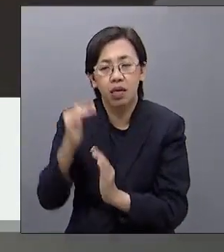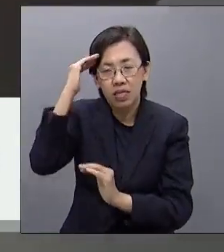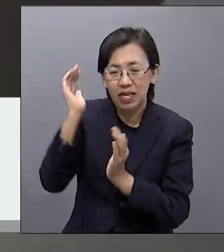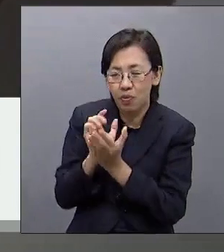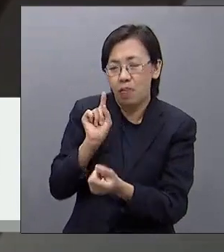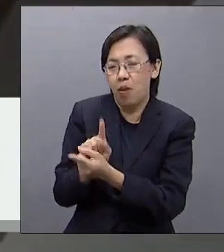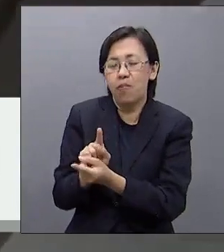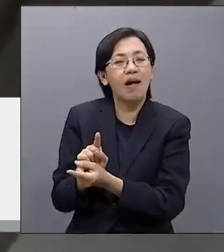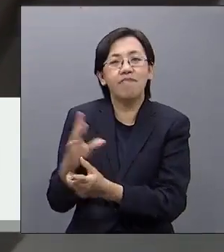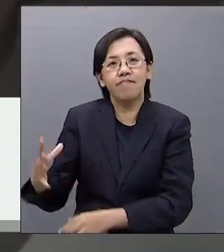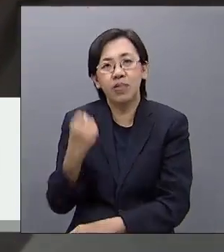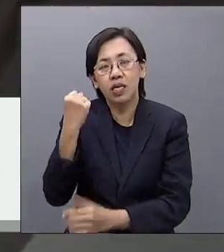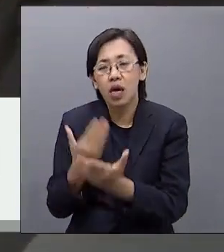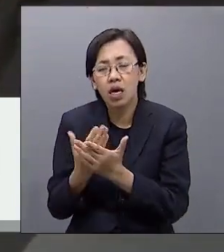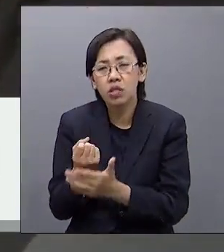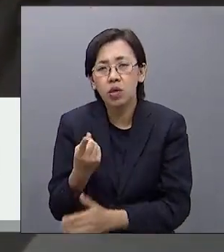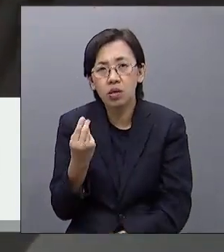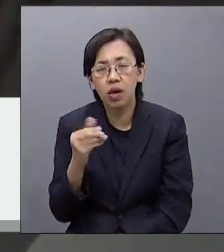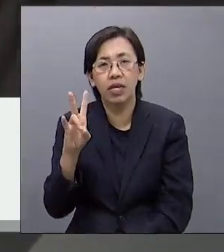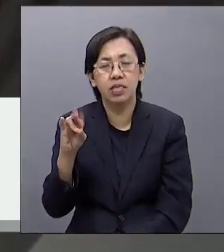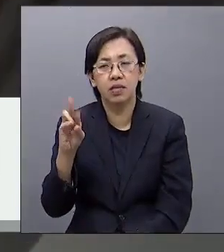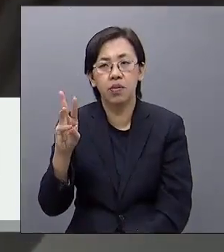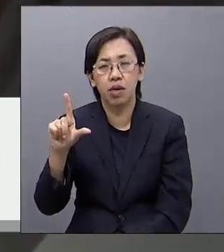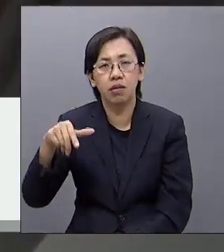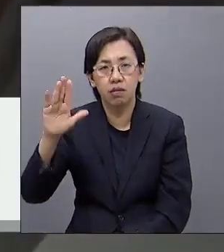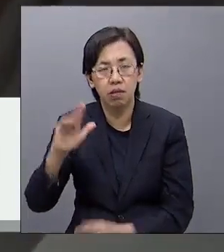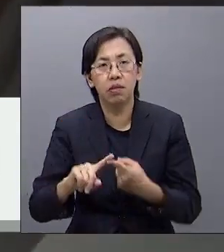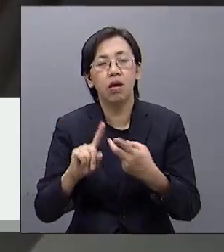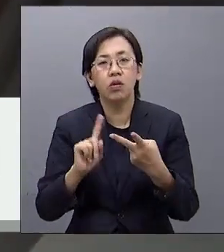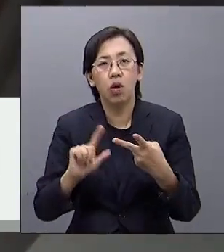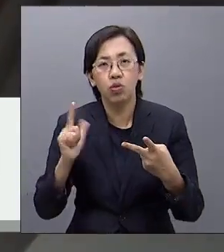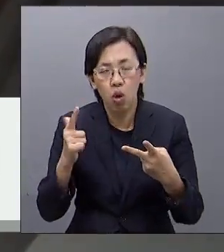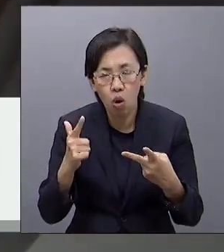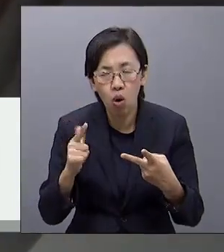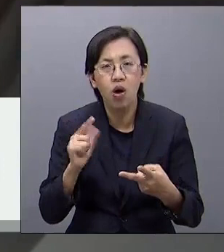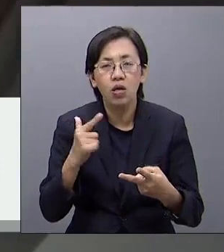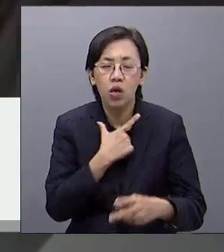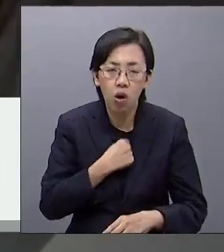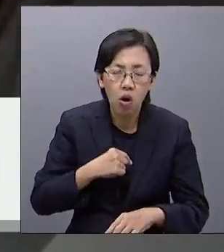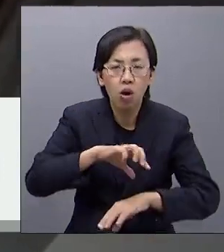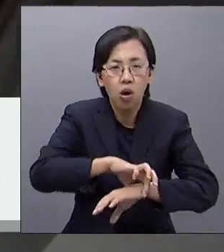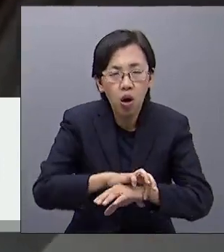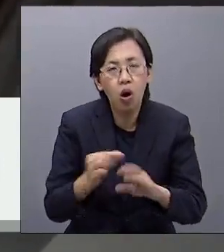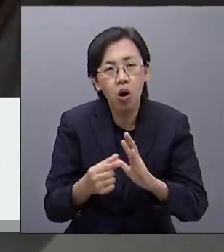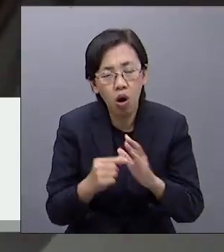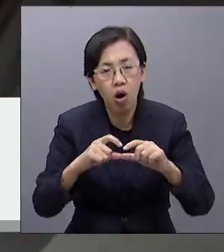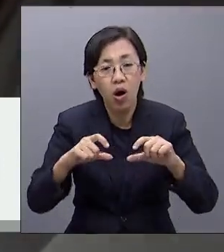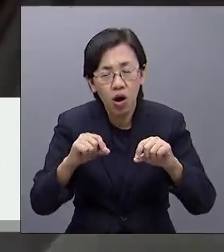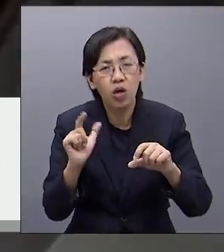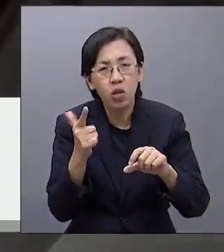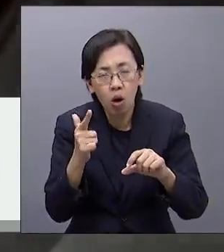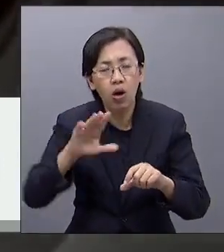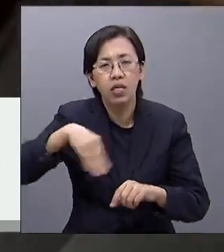ซะก่อนนะคะยึดเงินสดได้มากกว่า 76ล้านบาทยังมีทองประเภททองรูปพรรณทองคำแท่งอีกกว่า